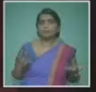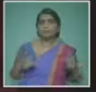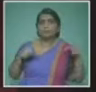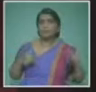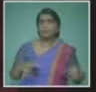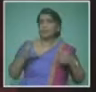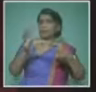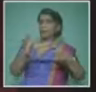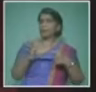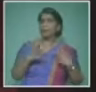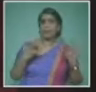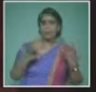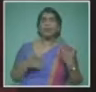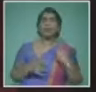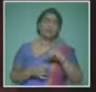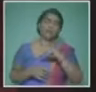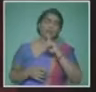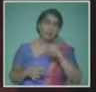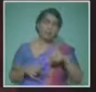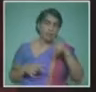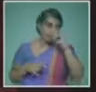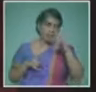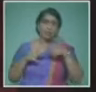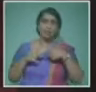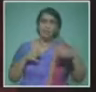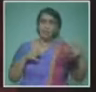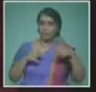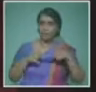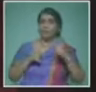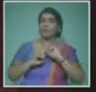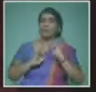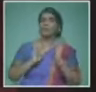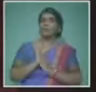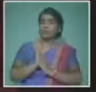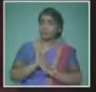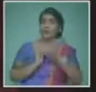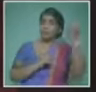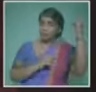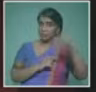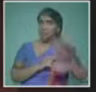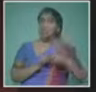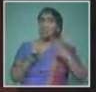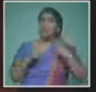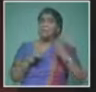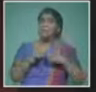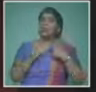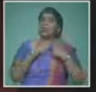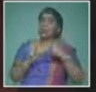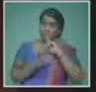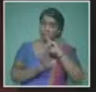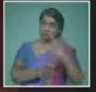නැහැ. මම ඔබතුමාගේ ඉල්ලීමක් කරන මේ සතිය ඇතුළත ගරු අග්‍රාමාත්‍යතුමාට ඇවිල්ලා මේ ප්‍රශ්නවලට උත්තර සපයන්නේ කියලා. ස්තුතියි.